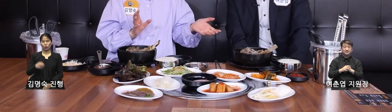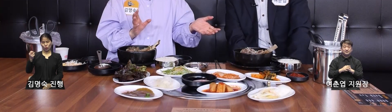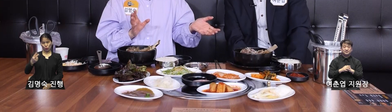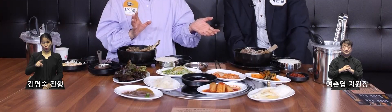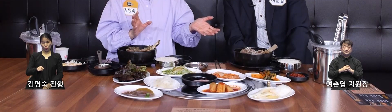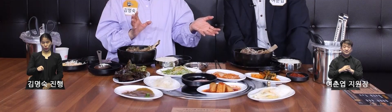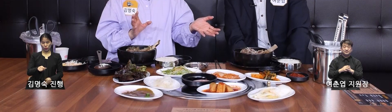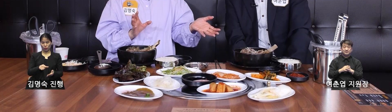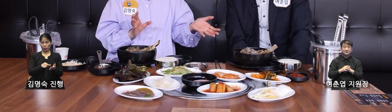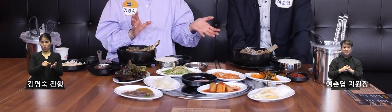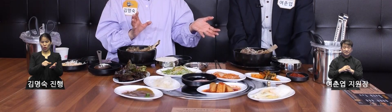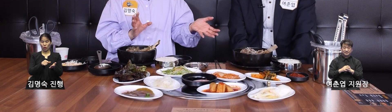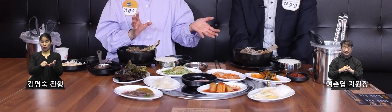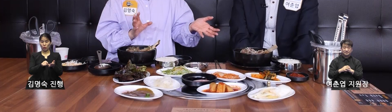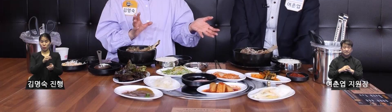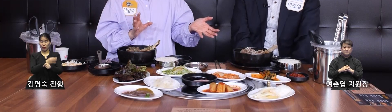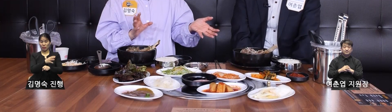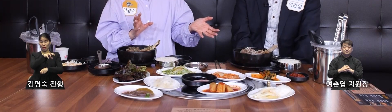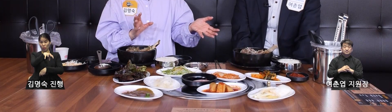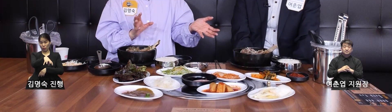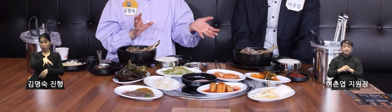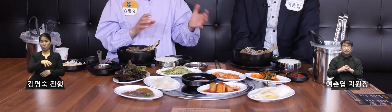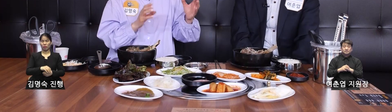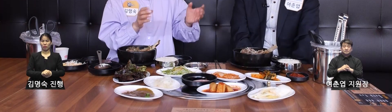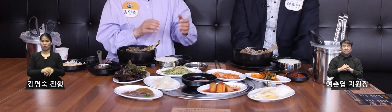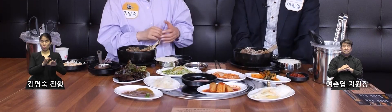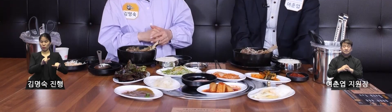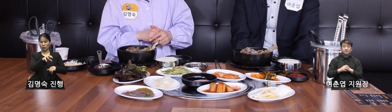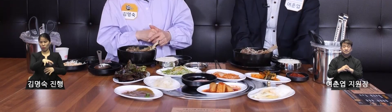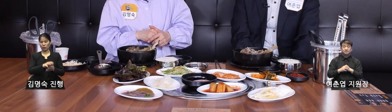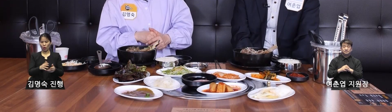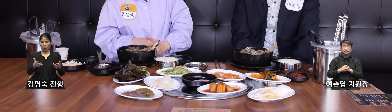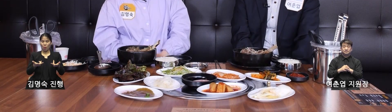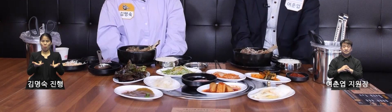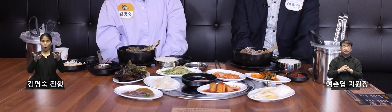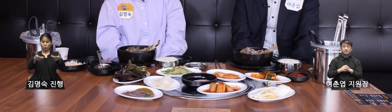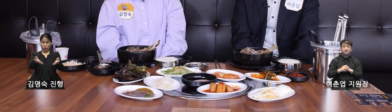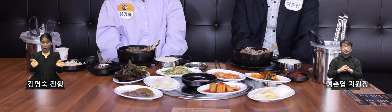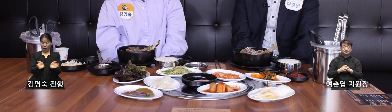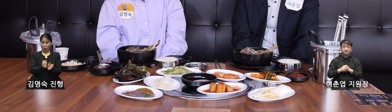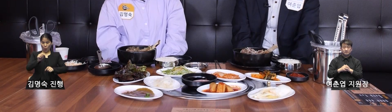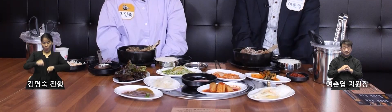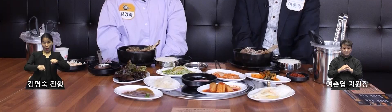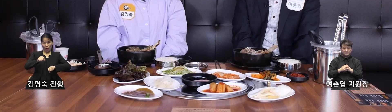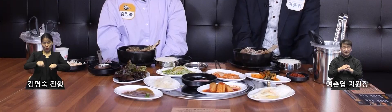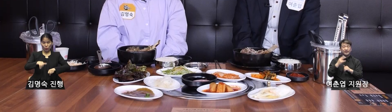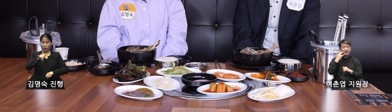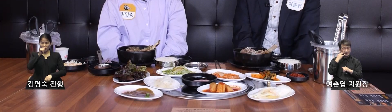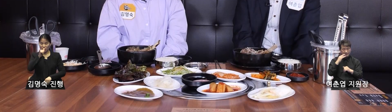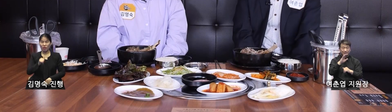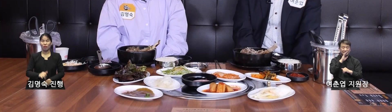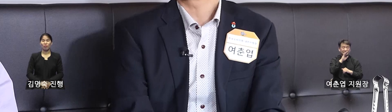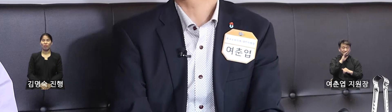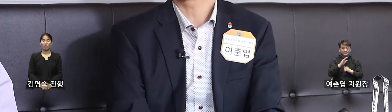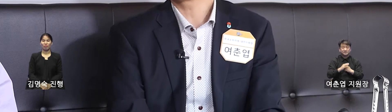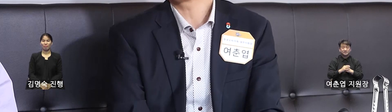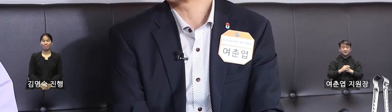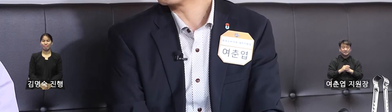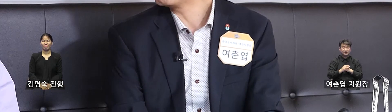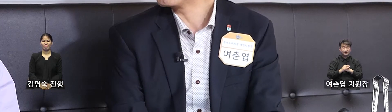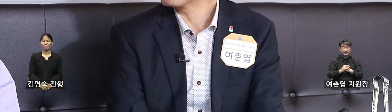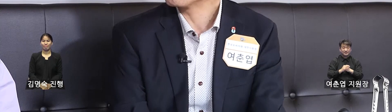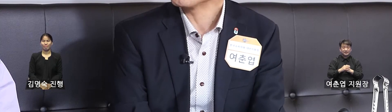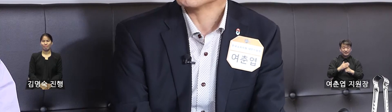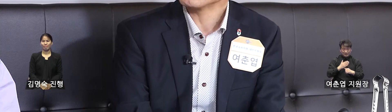그 소비자원에서 그 봉사 예. 활동을 또 예. 하고 계세요. 예, 예. 그렇습니다. 저희